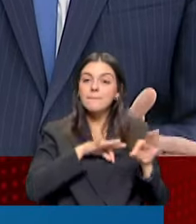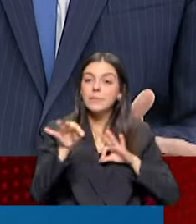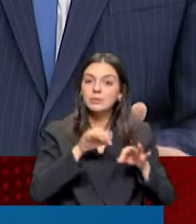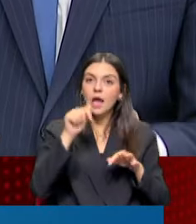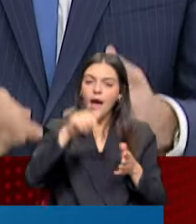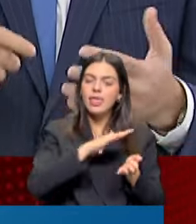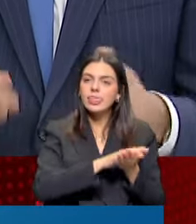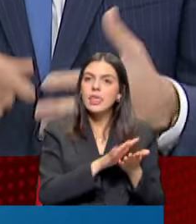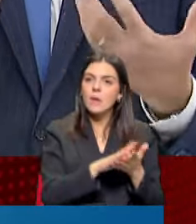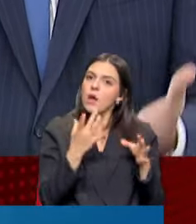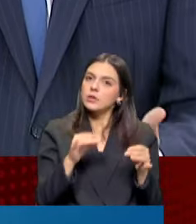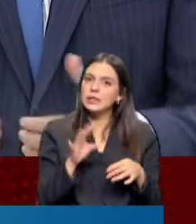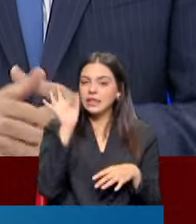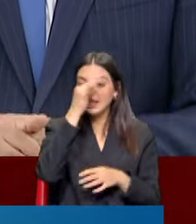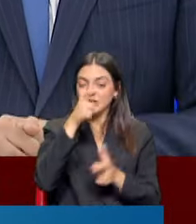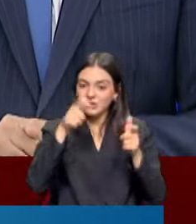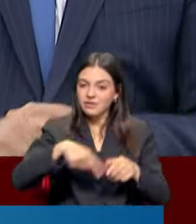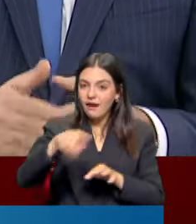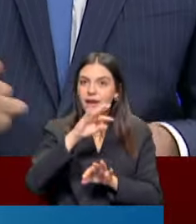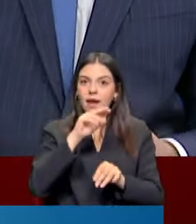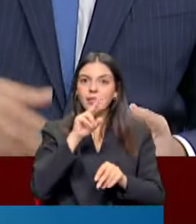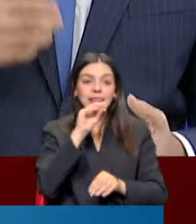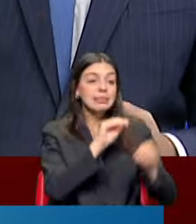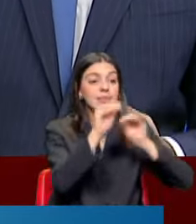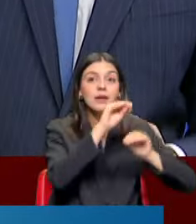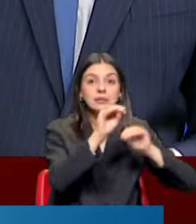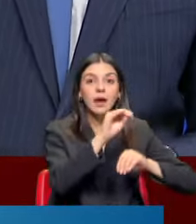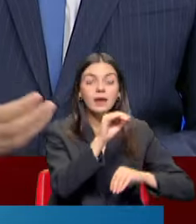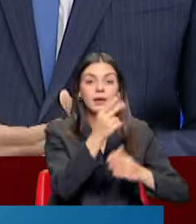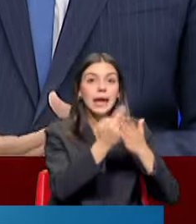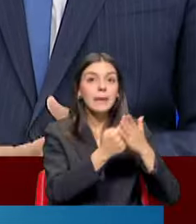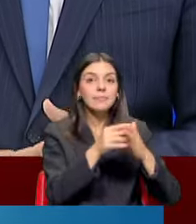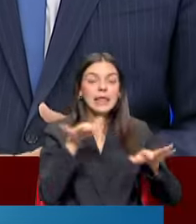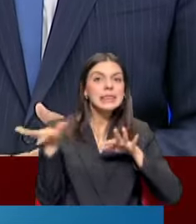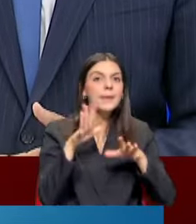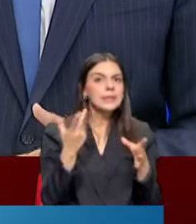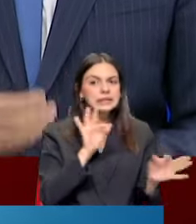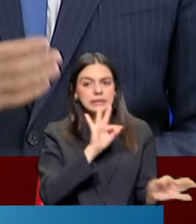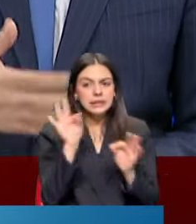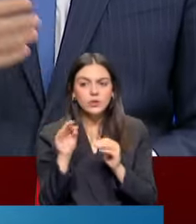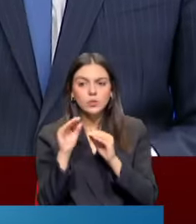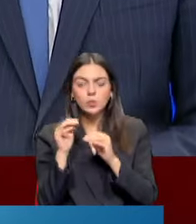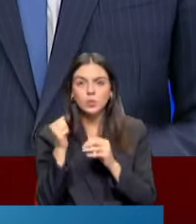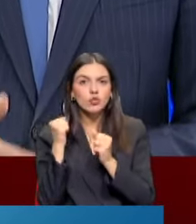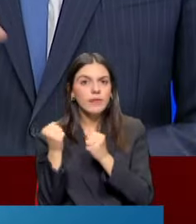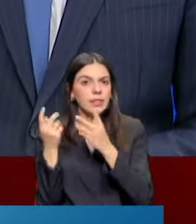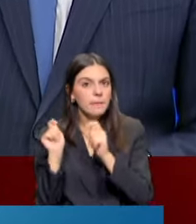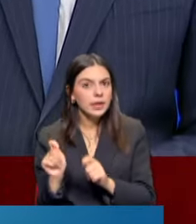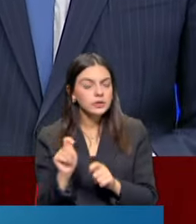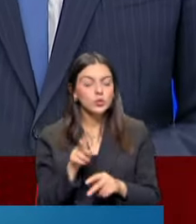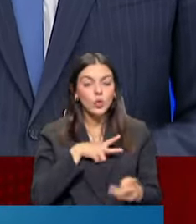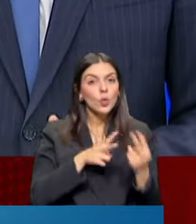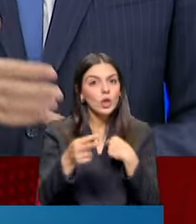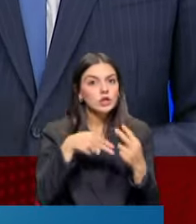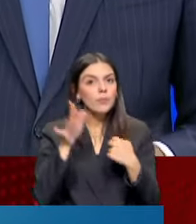altyapısını oluşturduk. İşte yeşil alanların tasarımından depreme karşı dayanıklı hale nasıl getirebiliriz? Ulaşımdan